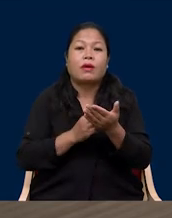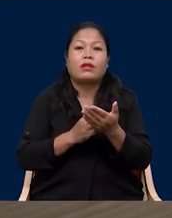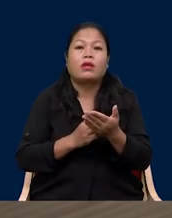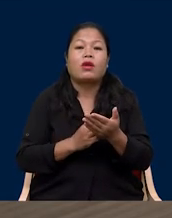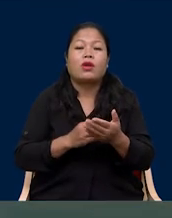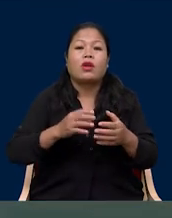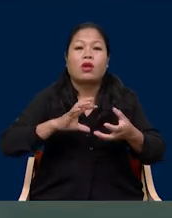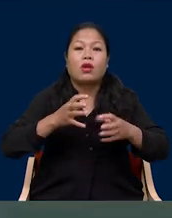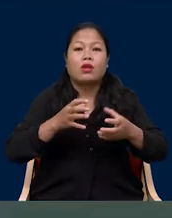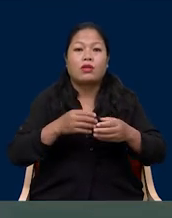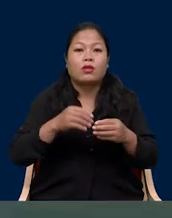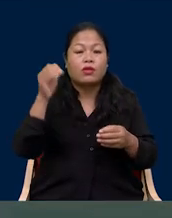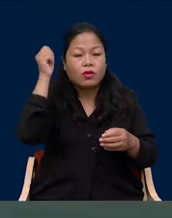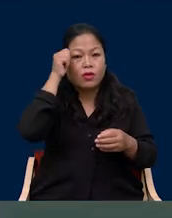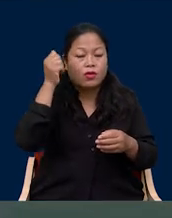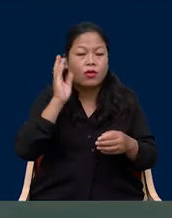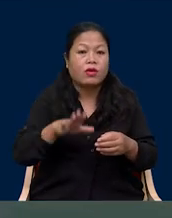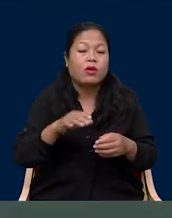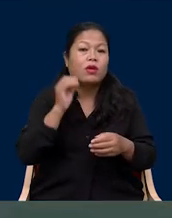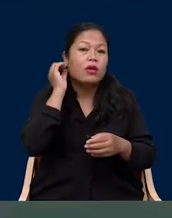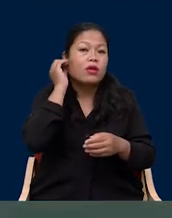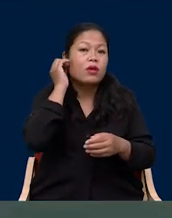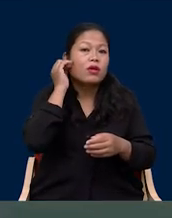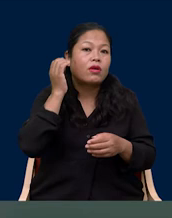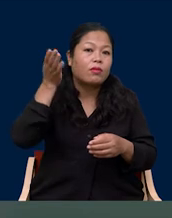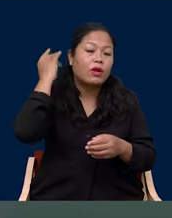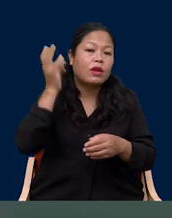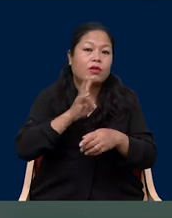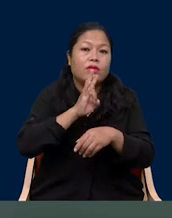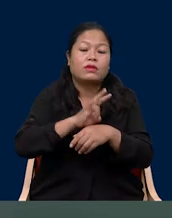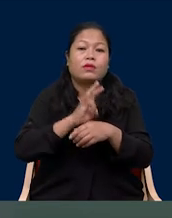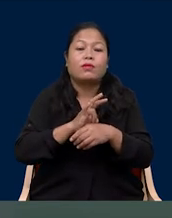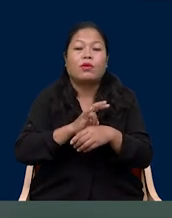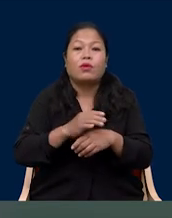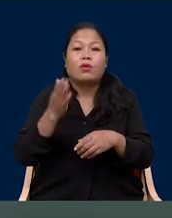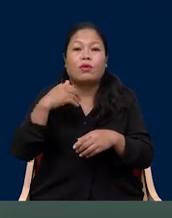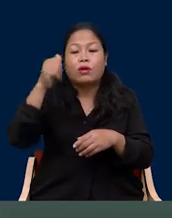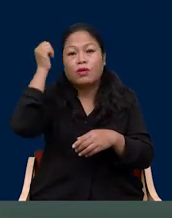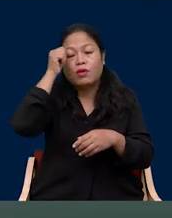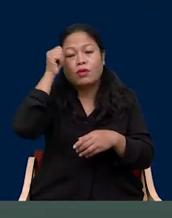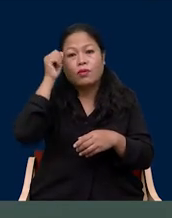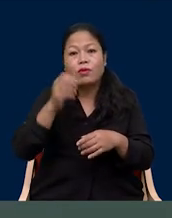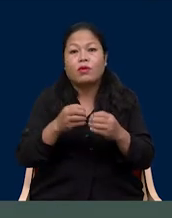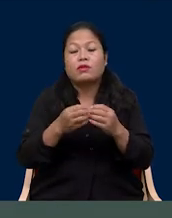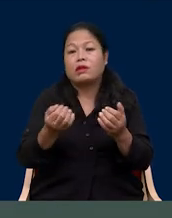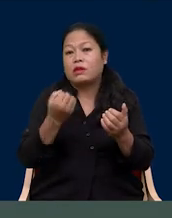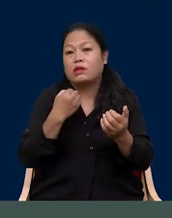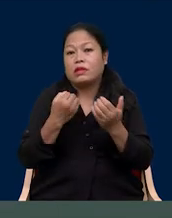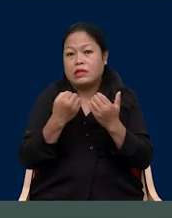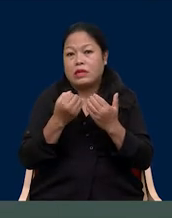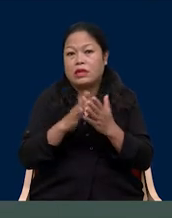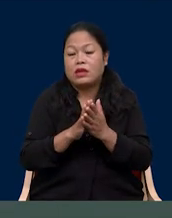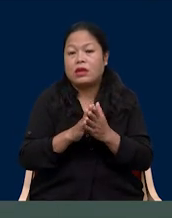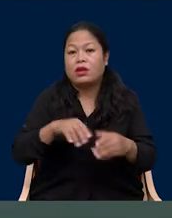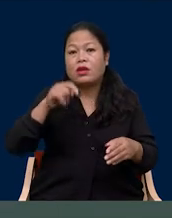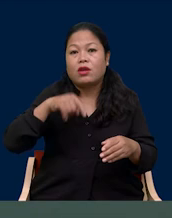डिजाइनर मात्रै होइन हरेक इन्टरप्राइजले चाहिँ के बुझ्नुपर्छ भने अडाप्ट र अडप्ट कसरी गर्ने, पहिलाको सिपहरू पहिलाको स्किल सेटहरू पहिलाको अन्डरस्ट्यान्डिङ अफ हाम्रो इन्भाइरोमेन्ट